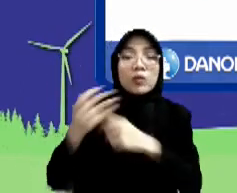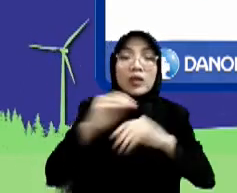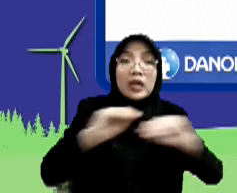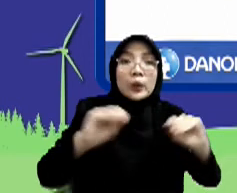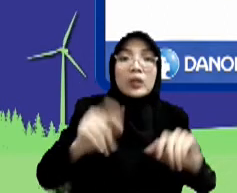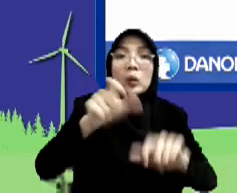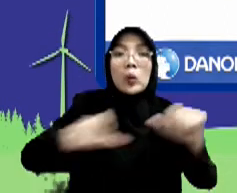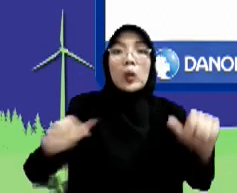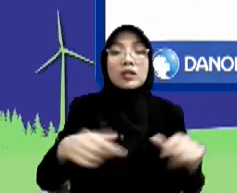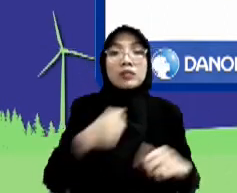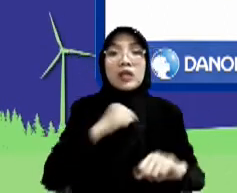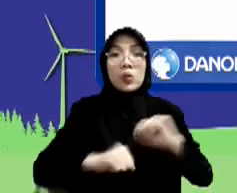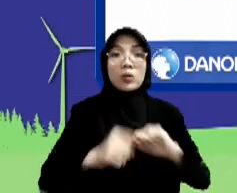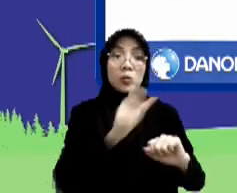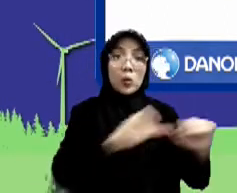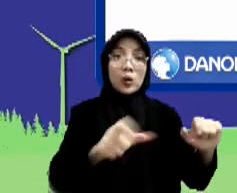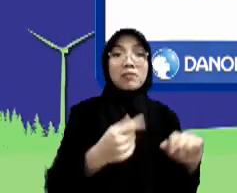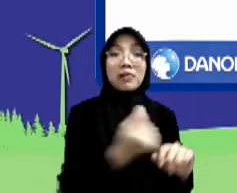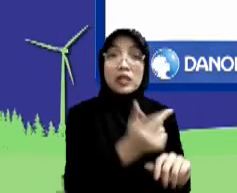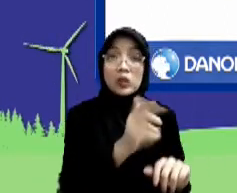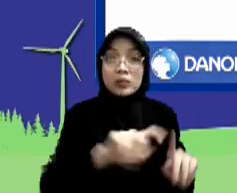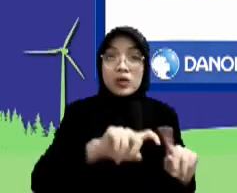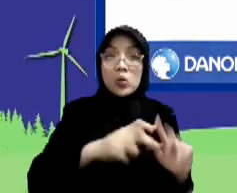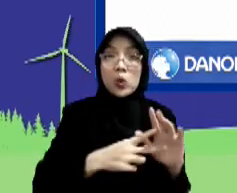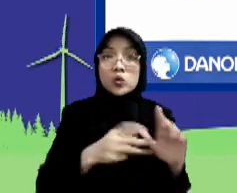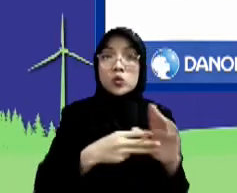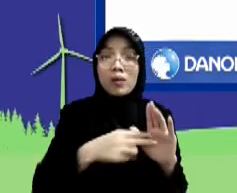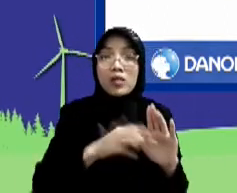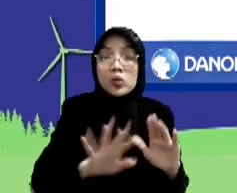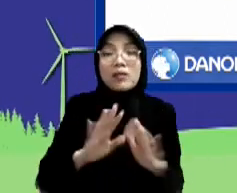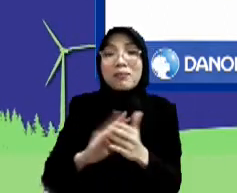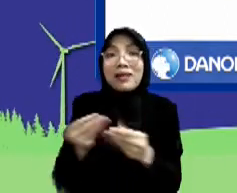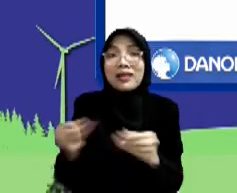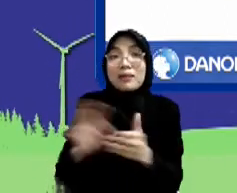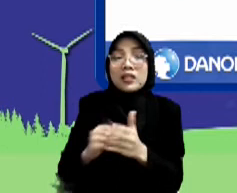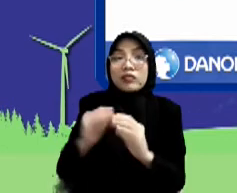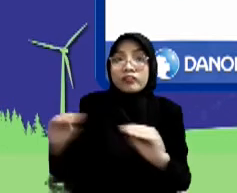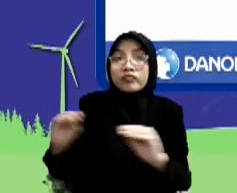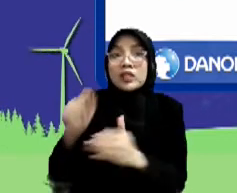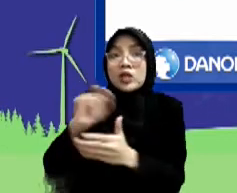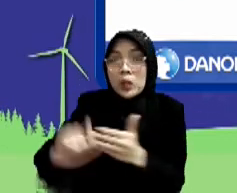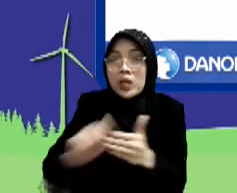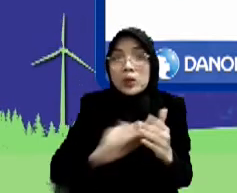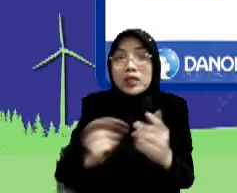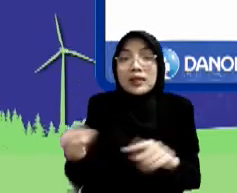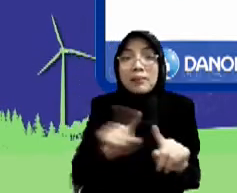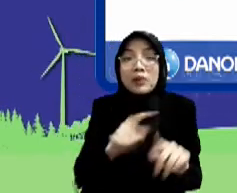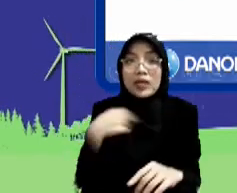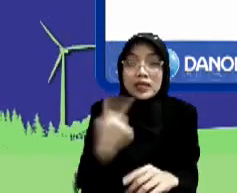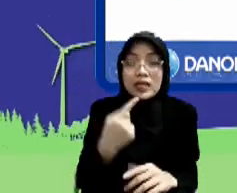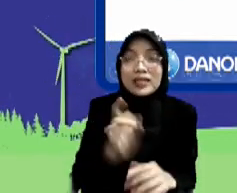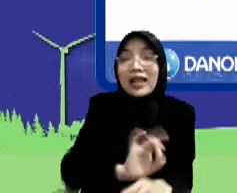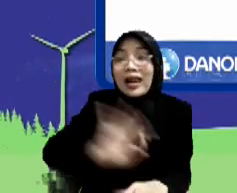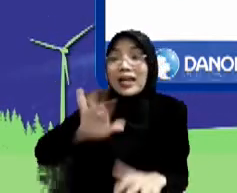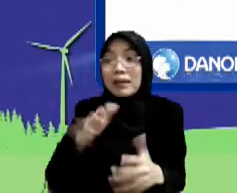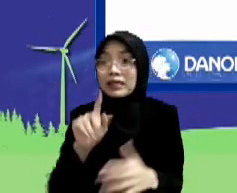yang terus kita lakukan Bahkan bukan hanya konsumen ya karena kalau seperti e materi pembelajaran itu juga kita berikan ke sekolah-sekolah dampingan kita nah selain dari itu